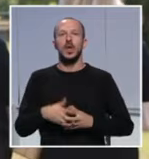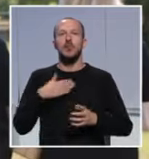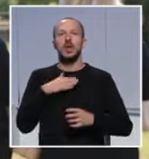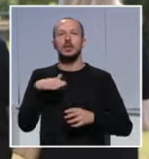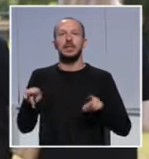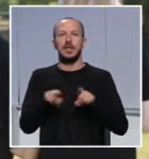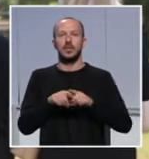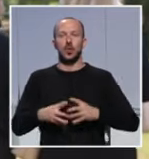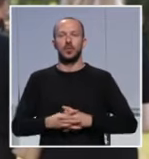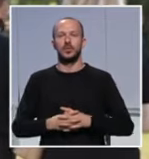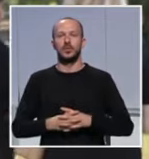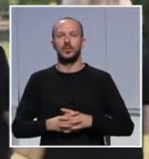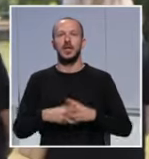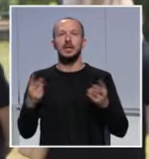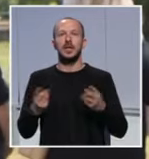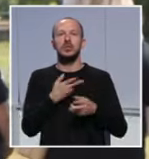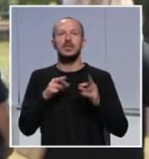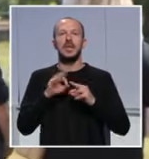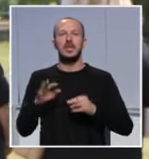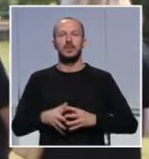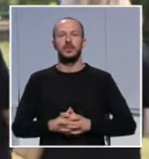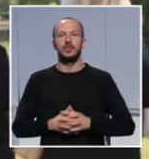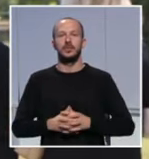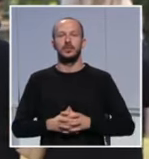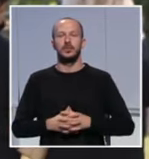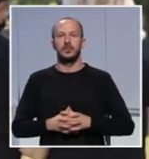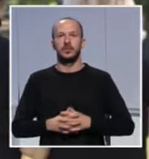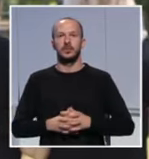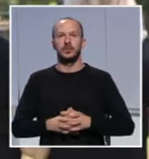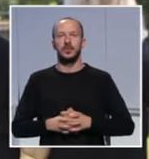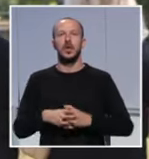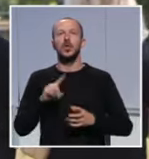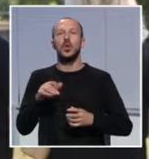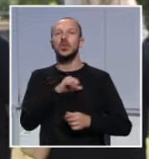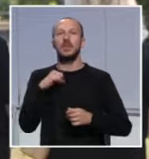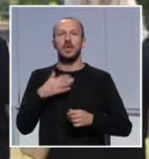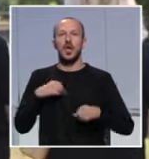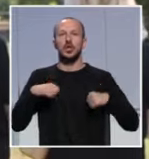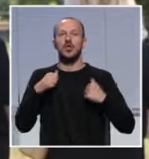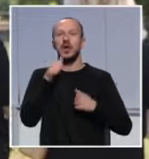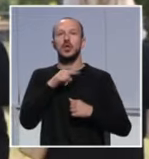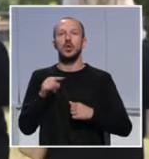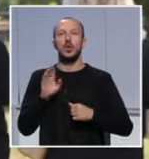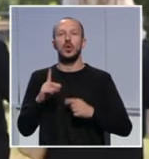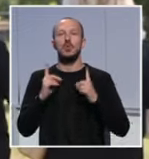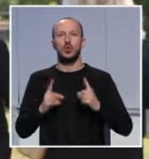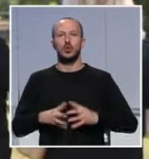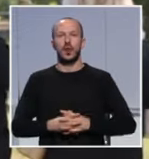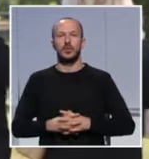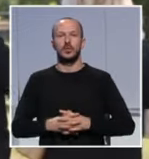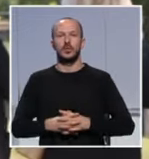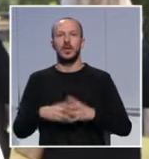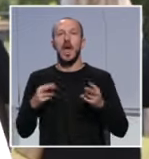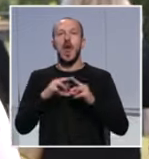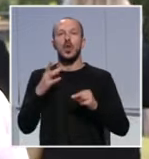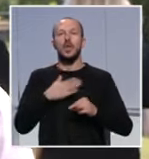djeca isto, tragaćemo za njim dok sam ja živa i dok oni postoje, tragaćemo.